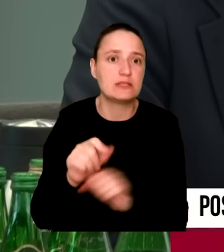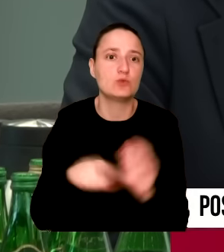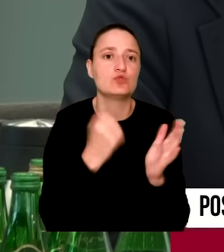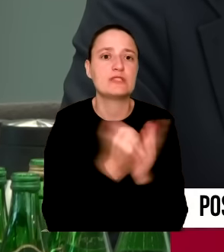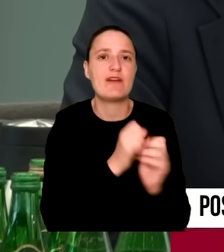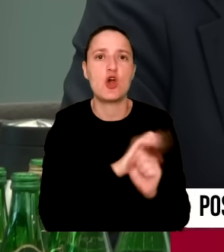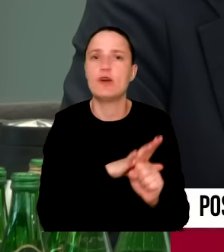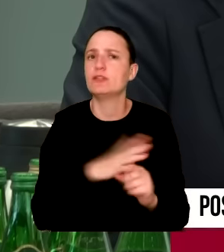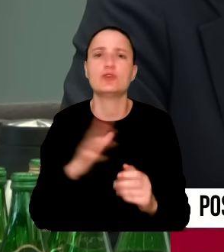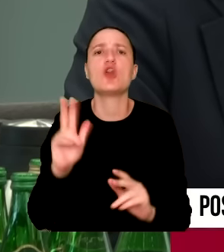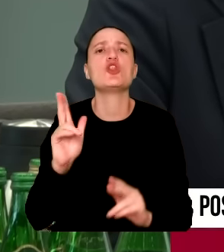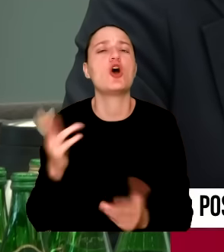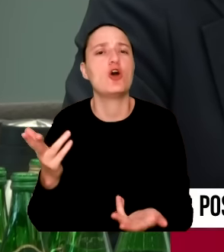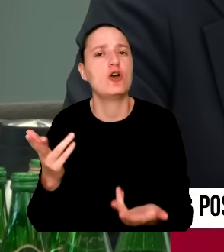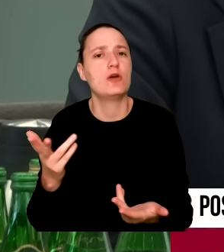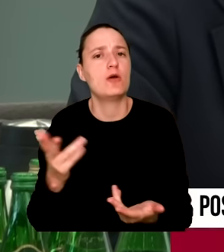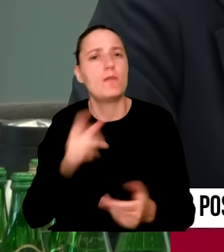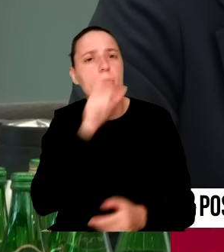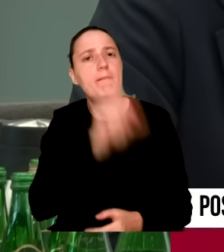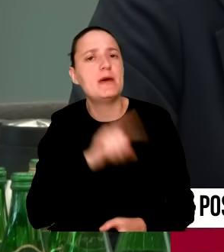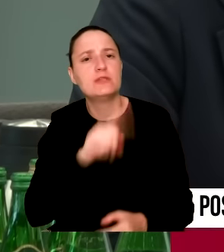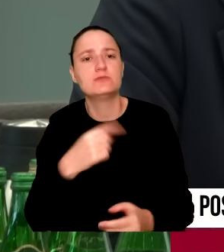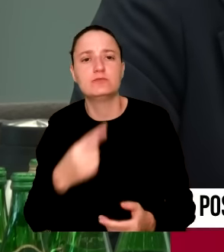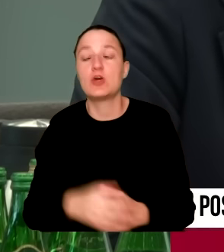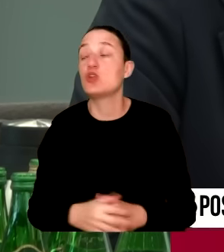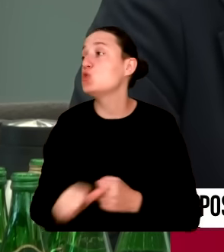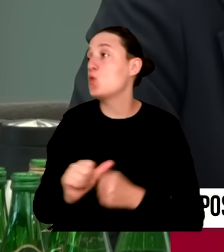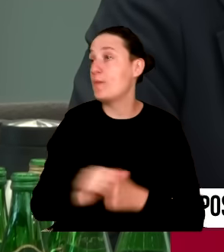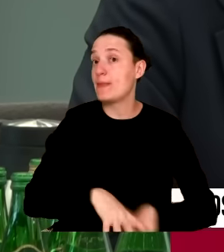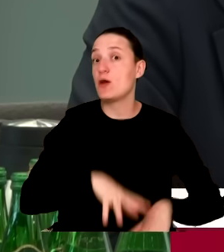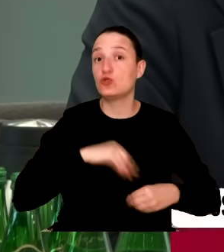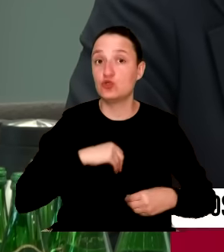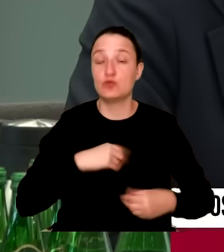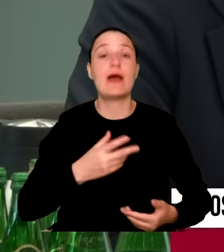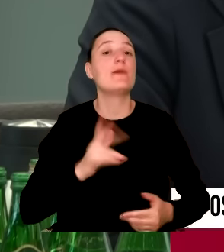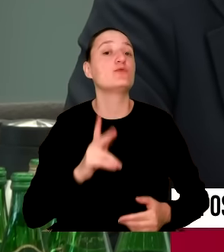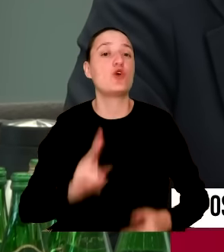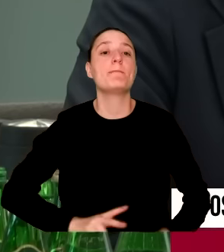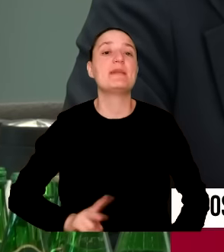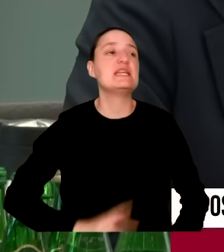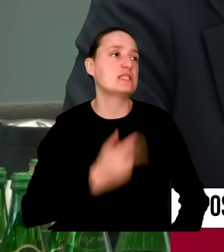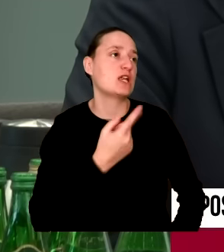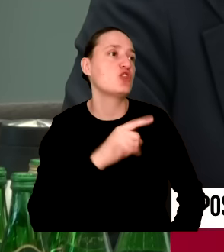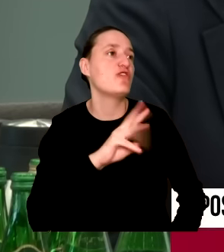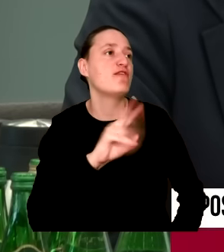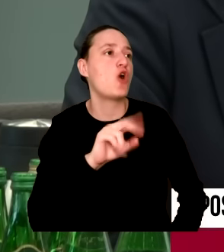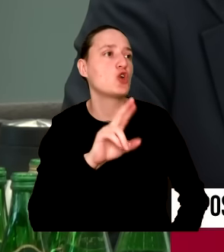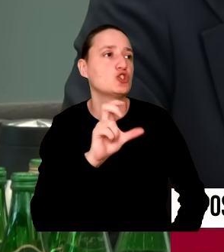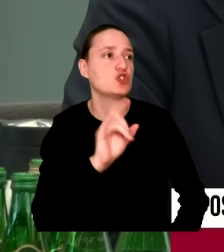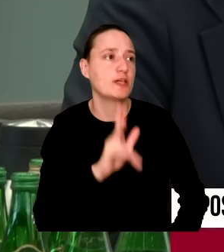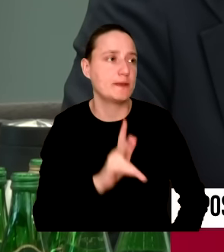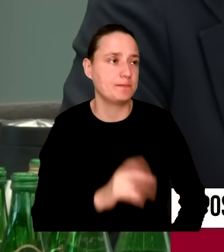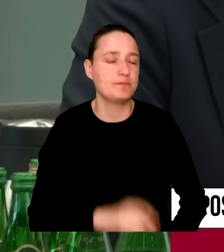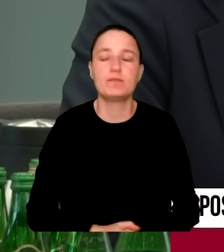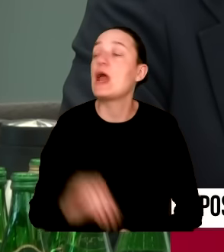idow kto personalnie Czy pan dokumenty otrzymałem od pana ministra dworczyka A wie